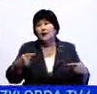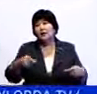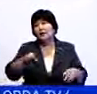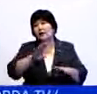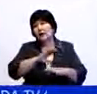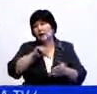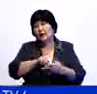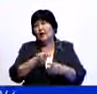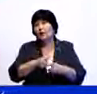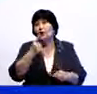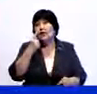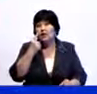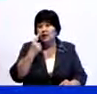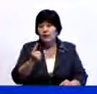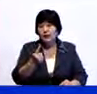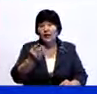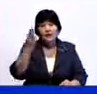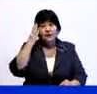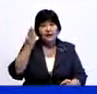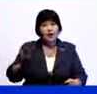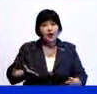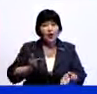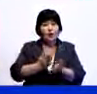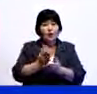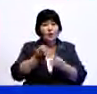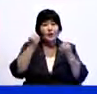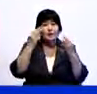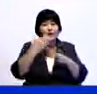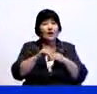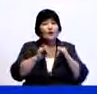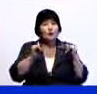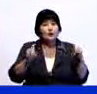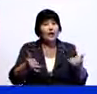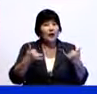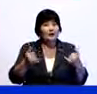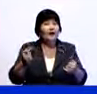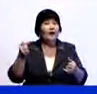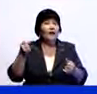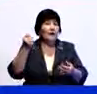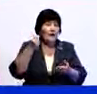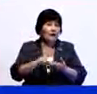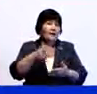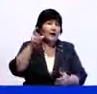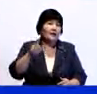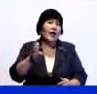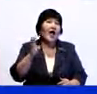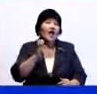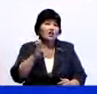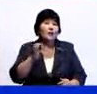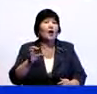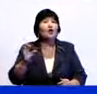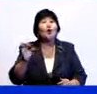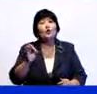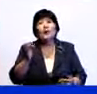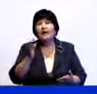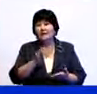алып кетті. Солардың бірі саналы ғұмырын мәдениет саласының өрістеуіне арнаған алтын асықтай азамат Әшімхан Оспанов